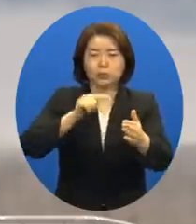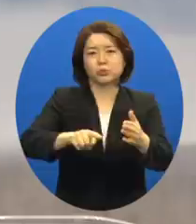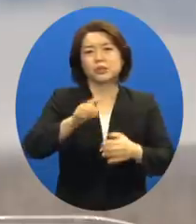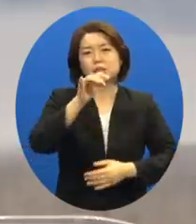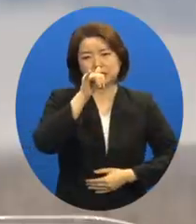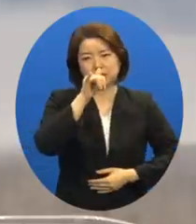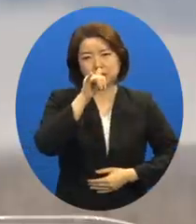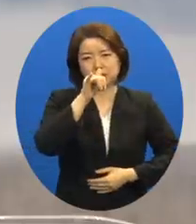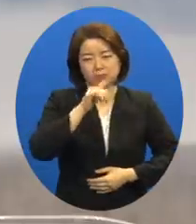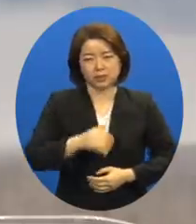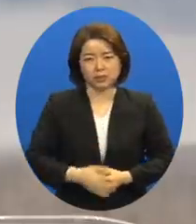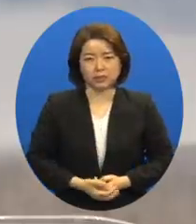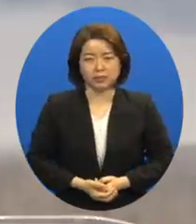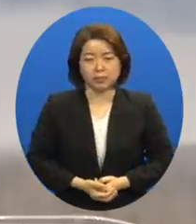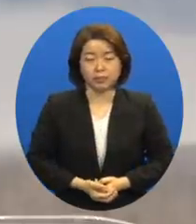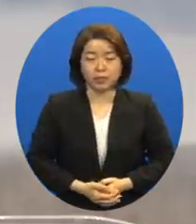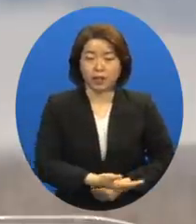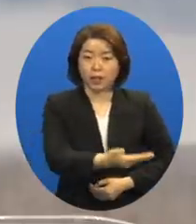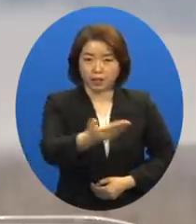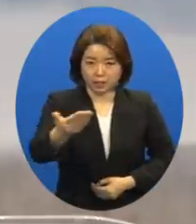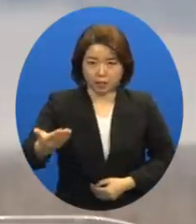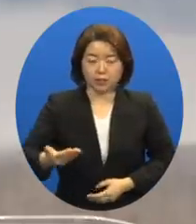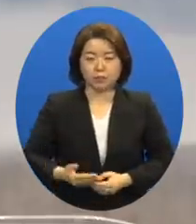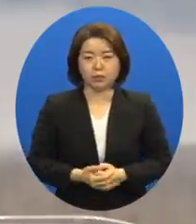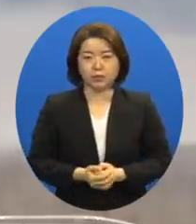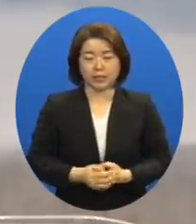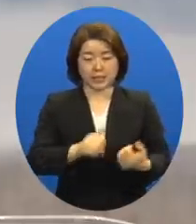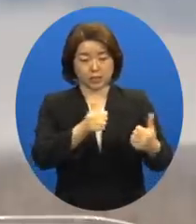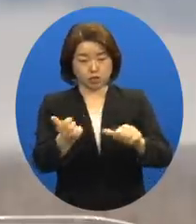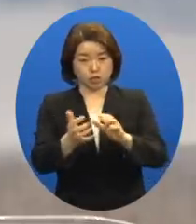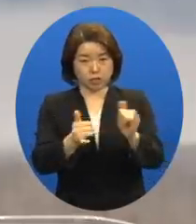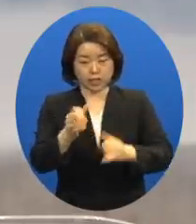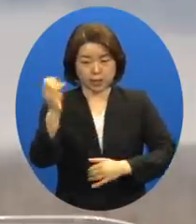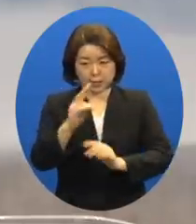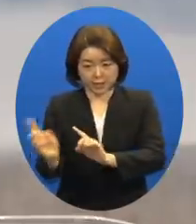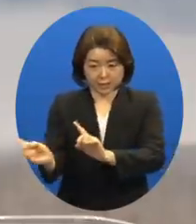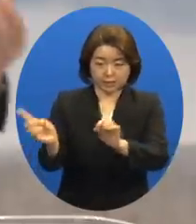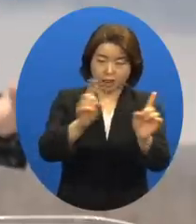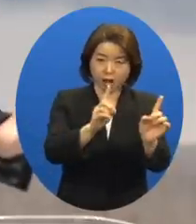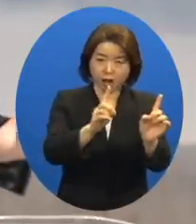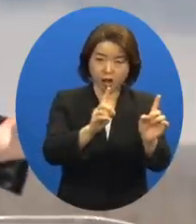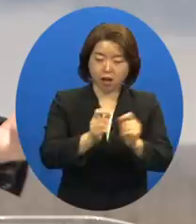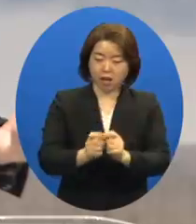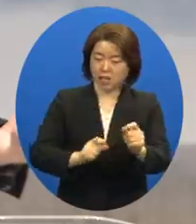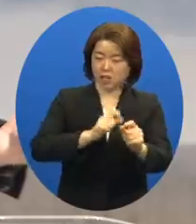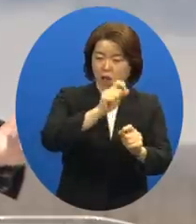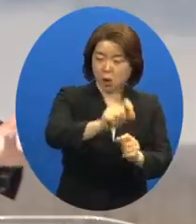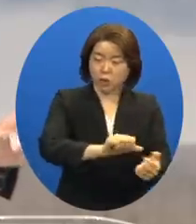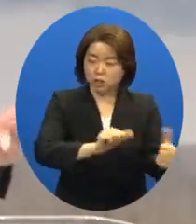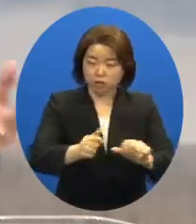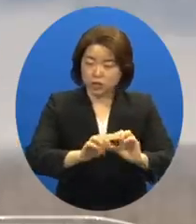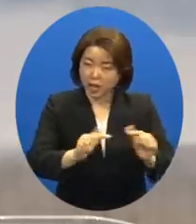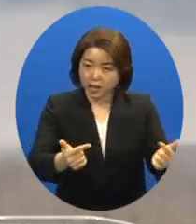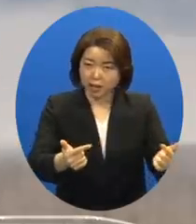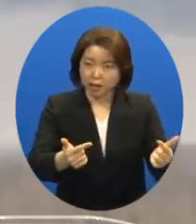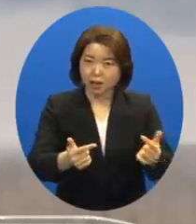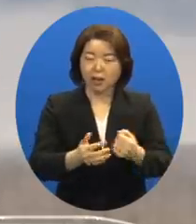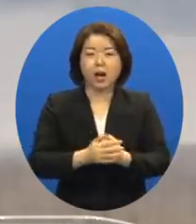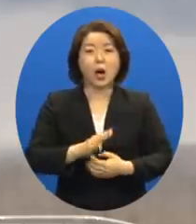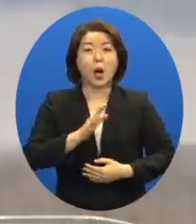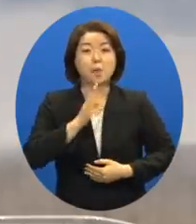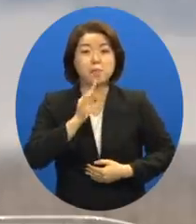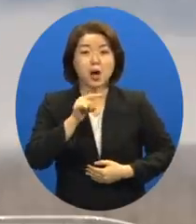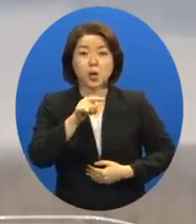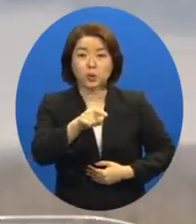있습니다. 여러분, 죽은 사람이 다시 살아나셨다. 영원히 죽지 않으신다. 바로 그분이